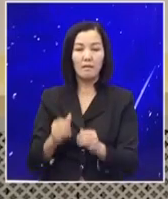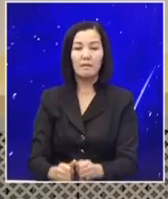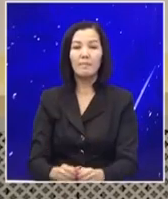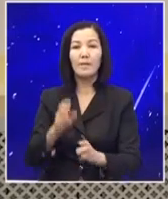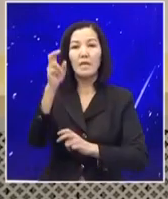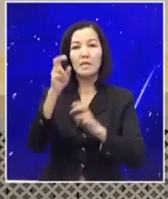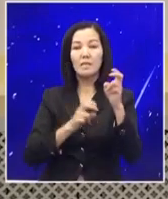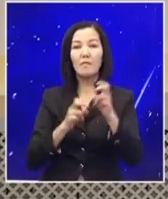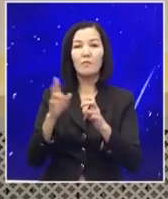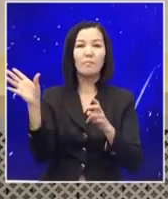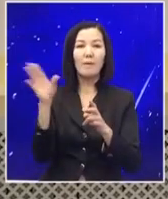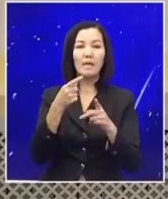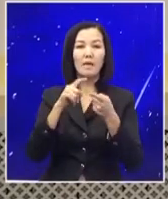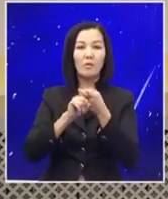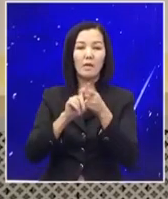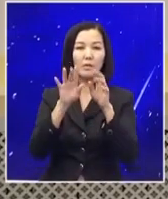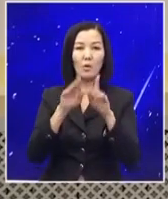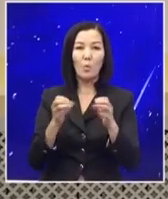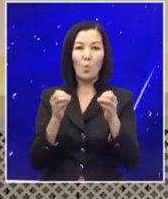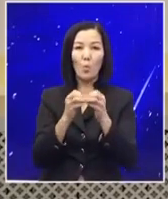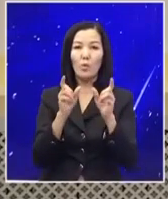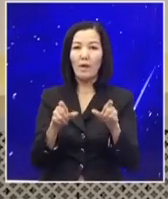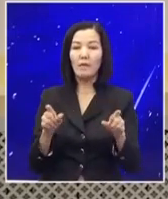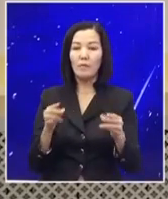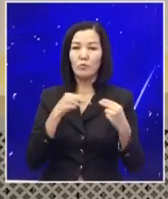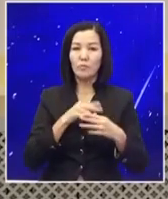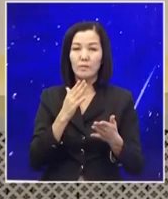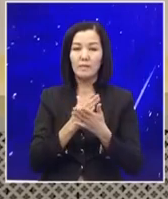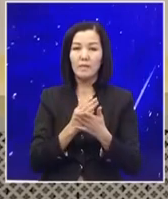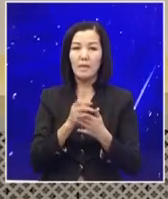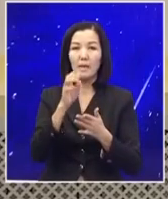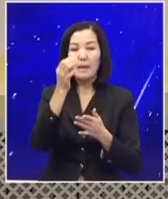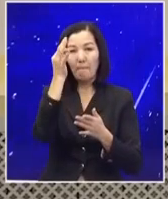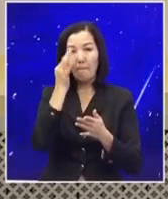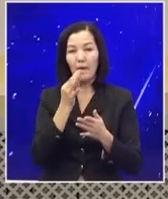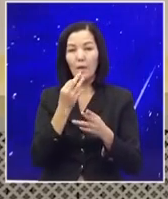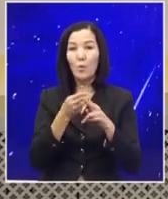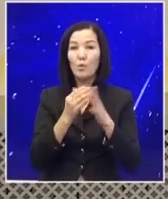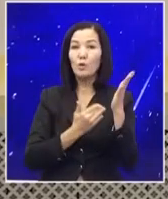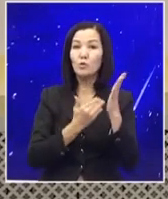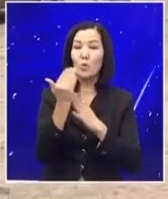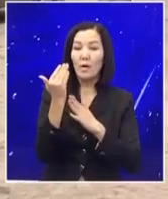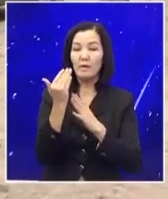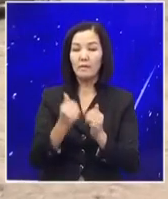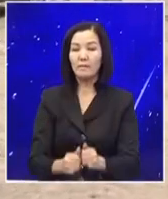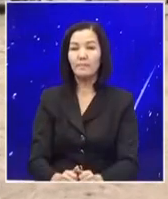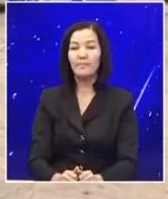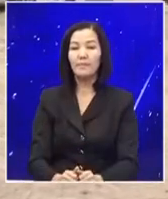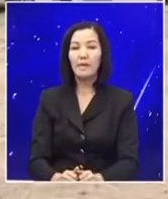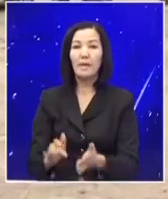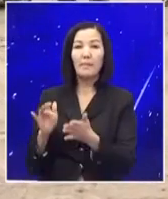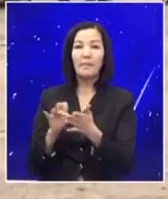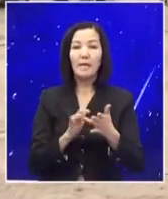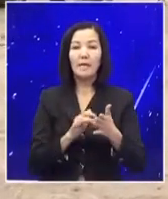Зауыт автоматтандырылған, 10 адам ғана жұмыс істейді. Отандық өнімге сұраныс жоғары. Қазір жұмысымыз қызу жүріп жатыр. Пресс-тур